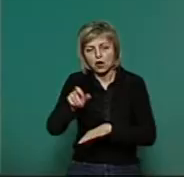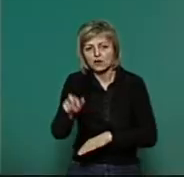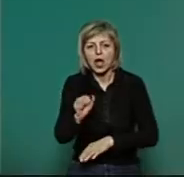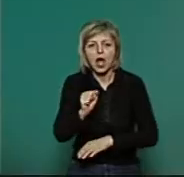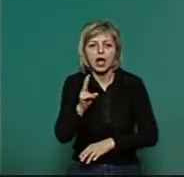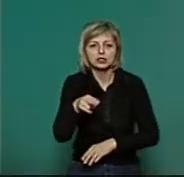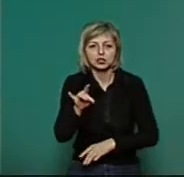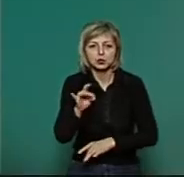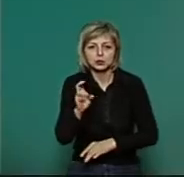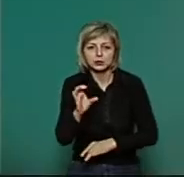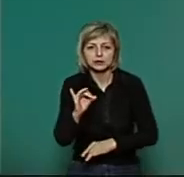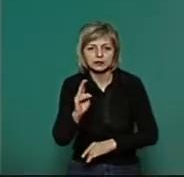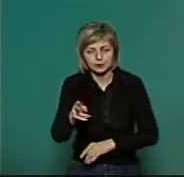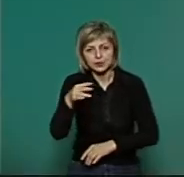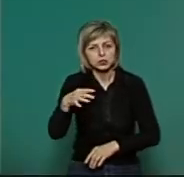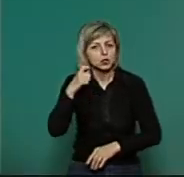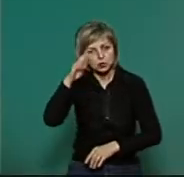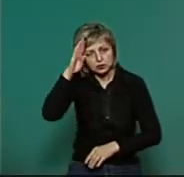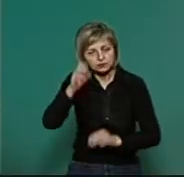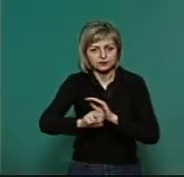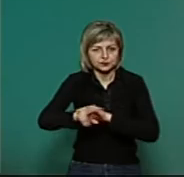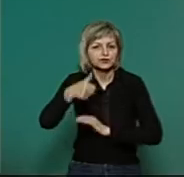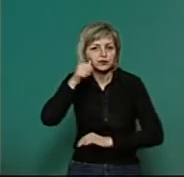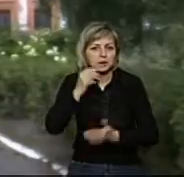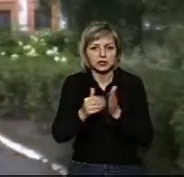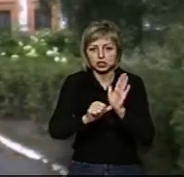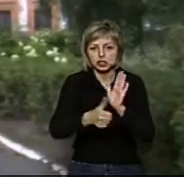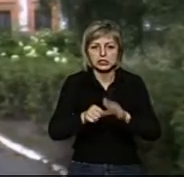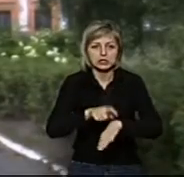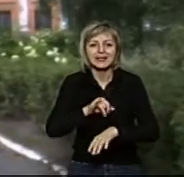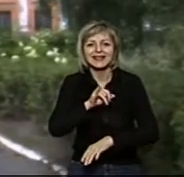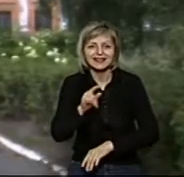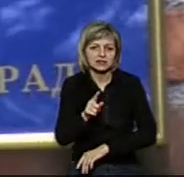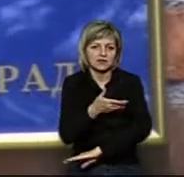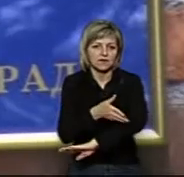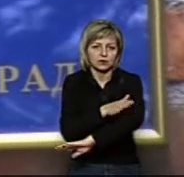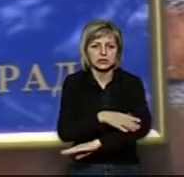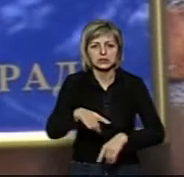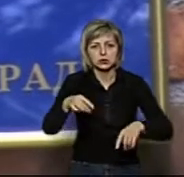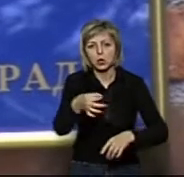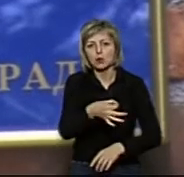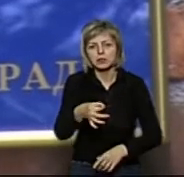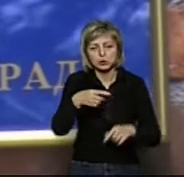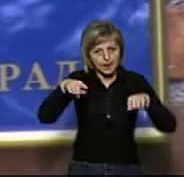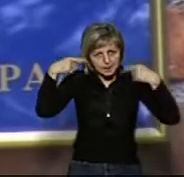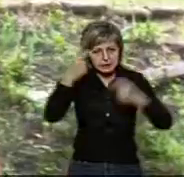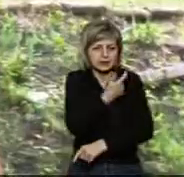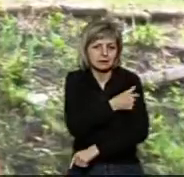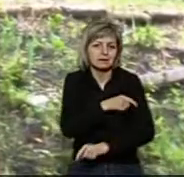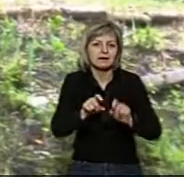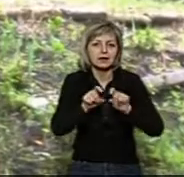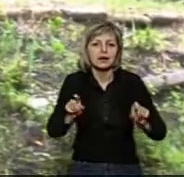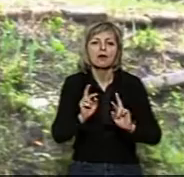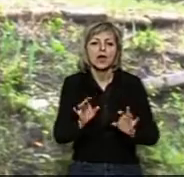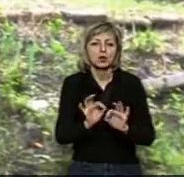Йосипович. 40-річний пацієнт втік учора близько 16-ї години із Волинської обласної психіатричної лікарні. Як розповів